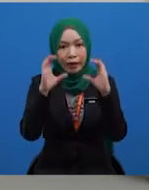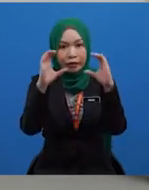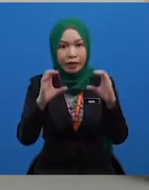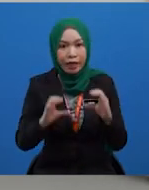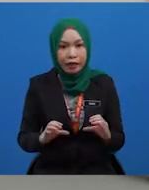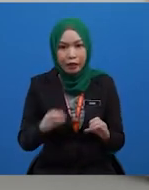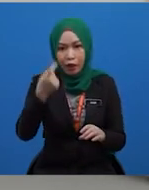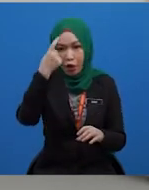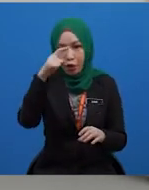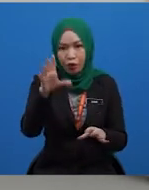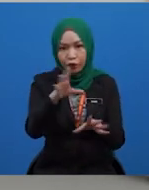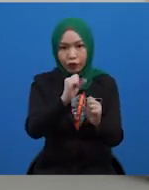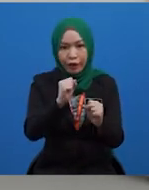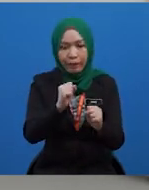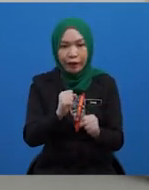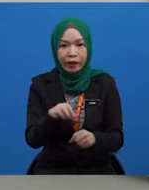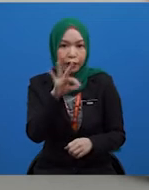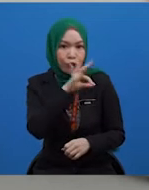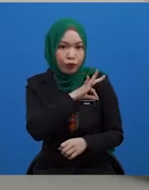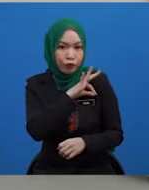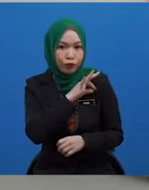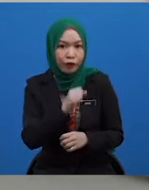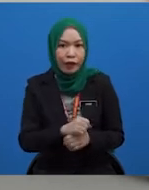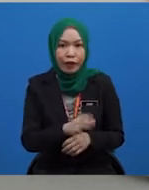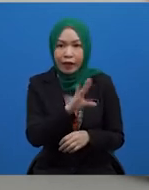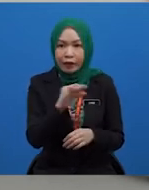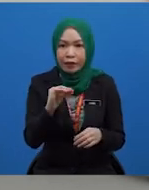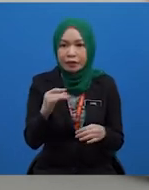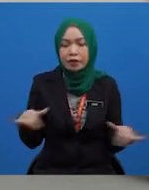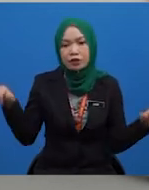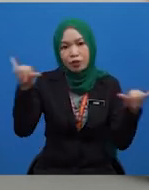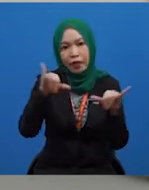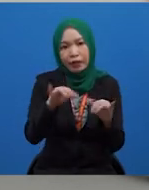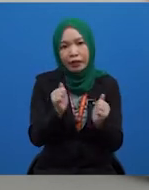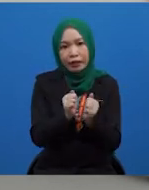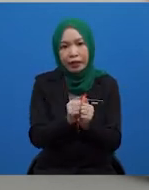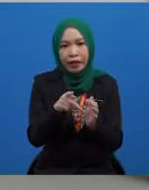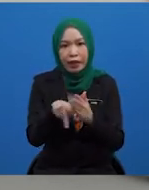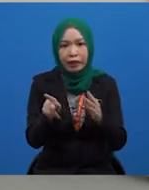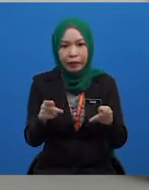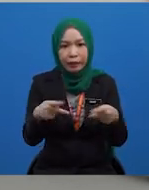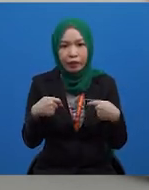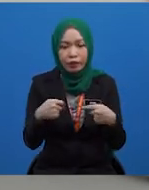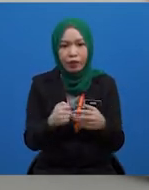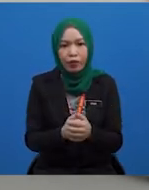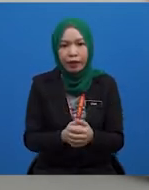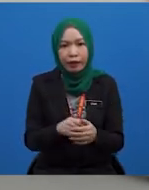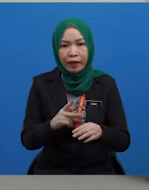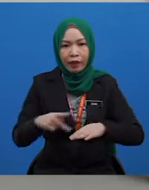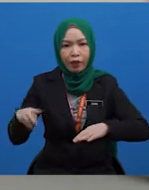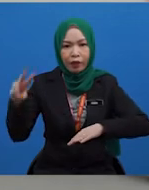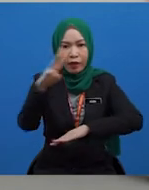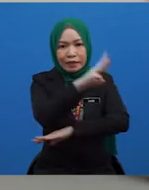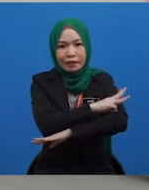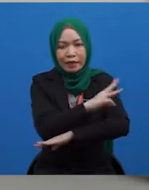pengiklanan, promosi dan usaha jualan untuk menyesuaikan dengan keperluan bagi setiap kawasan yang dipilih